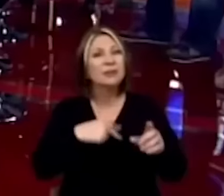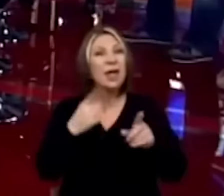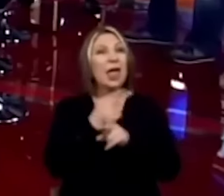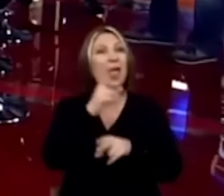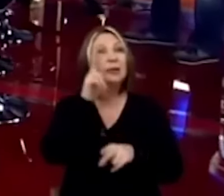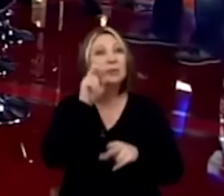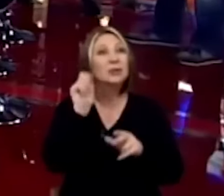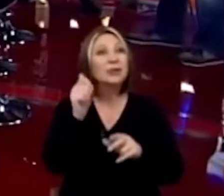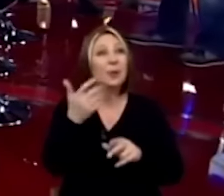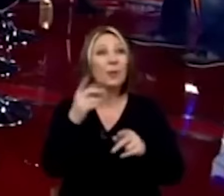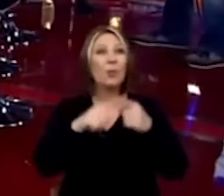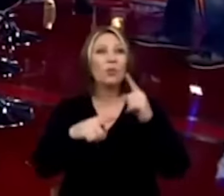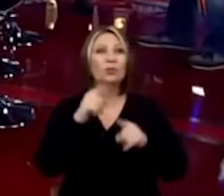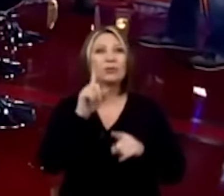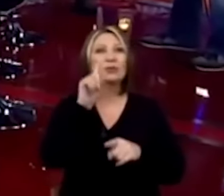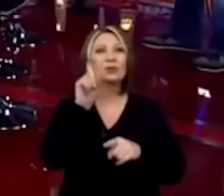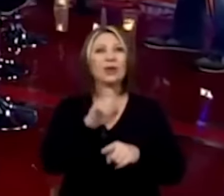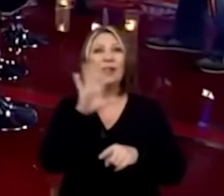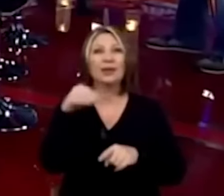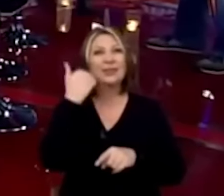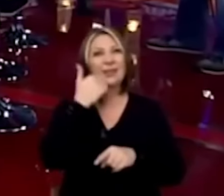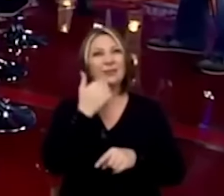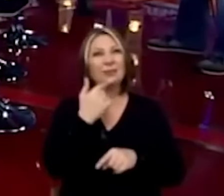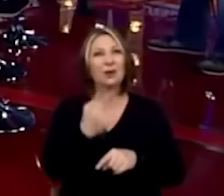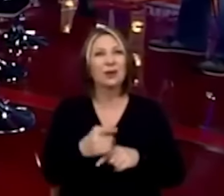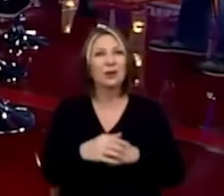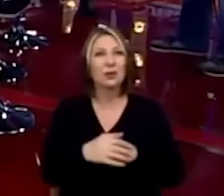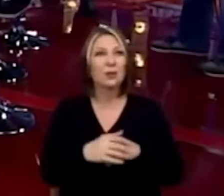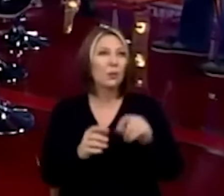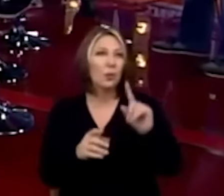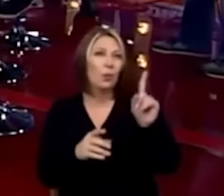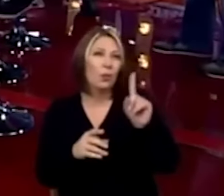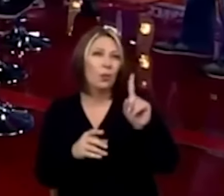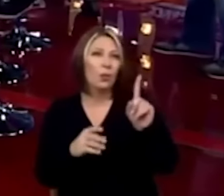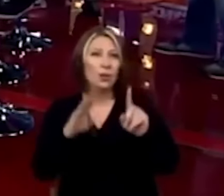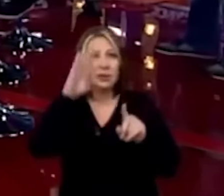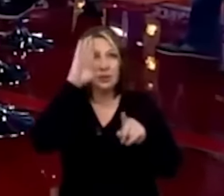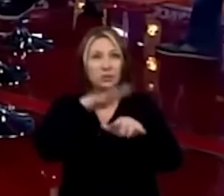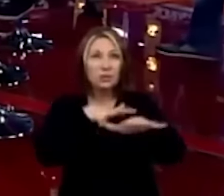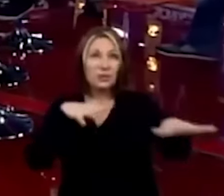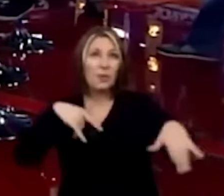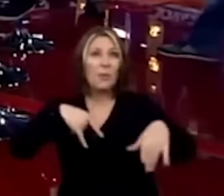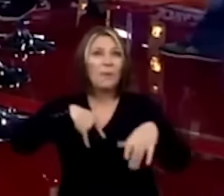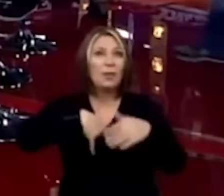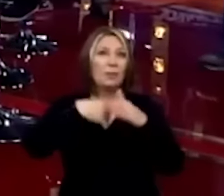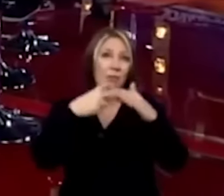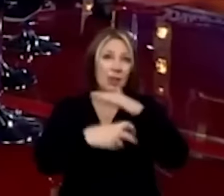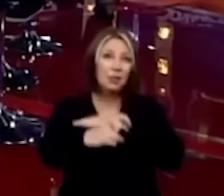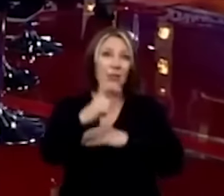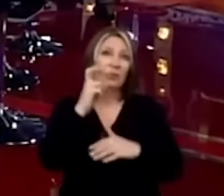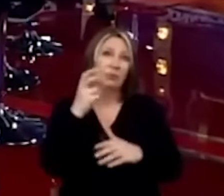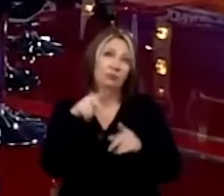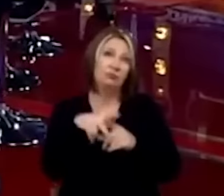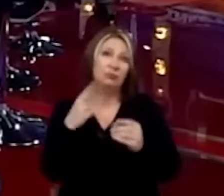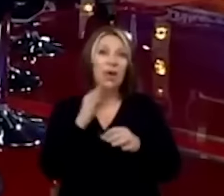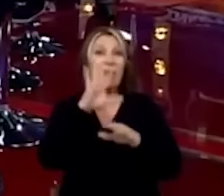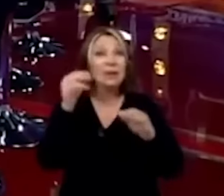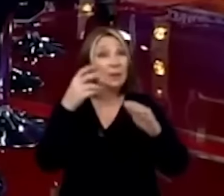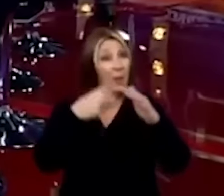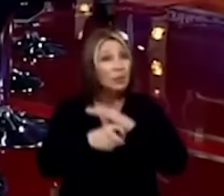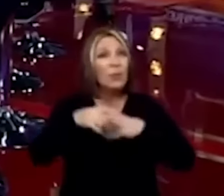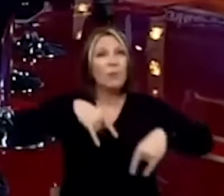zaman kullandınız? Politik bir sorudur ve herkes yalan söyler. Yoo. Ama İstanbul trafiğinde metro bilmeyen bravo. Delidir yani. Keşke herkes